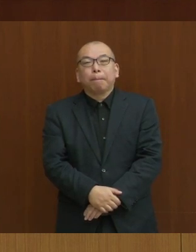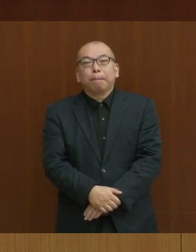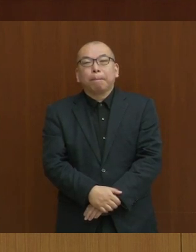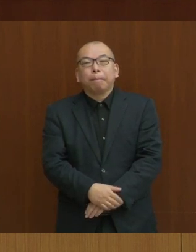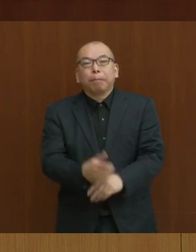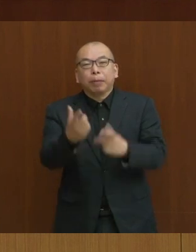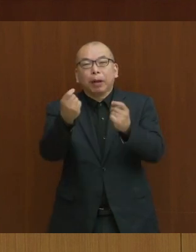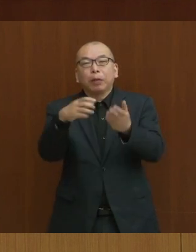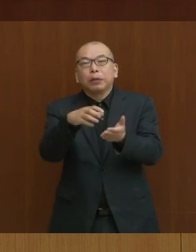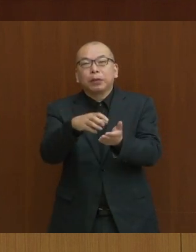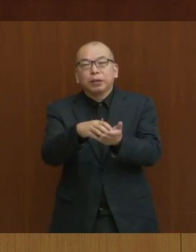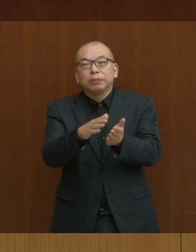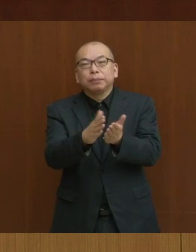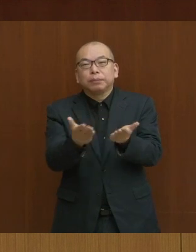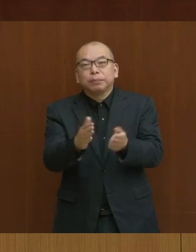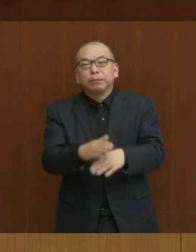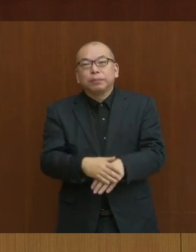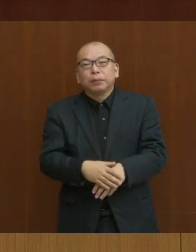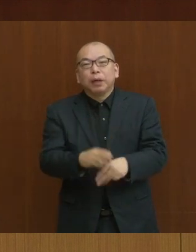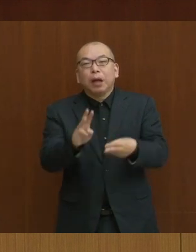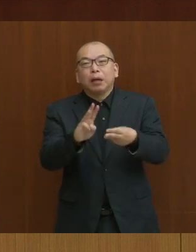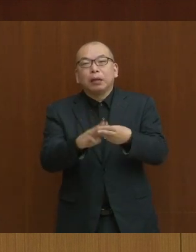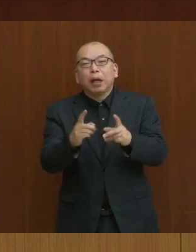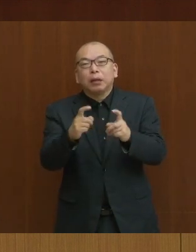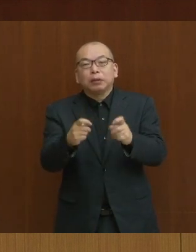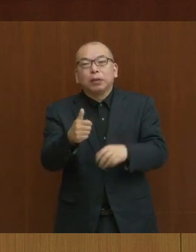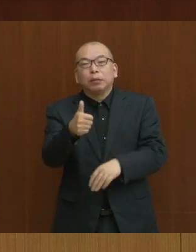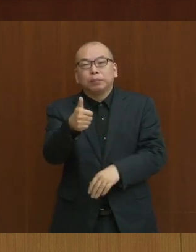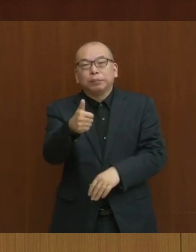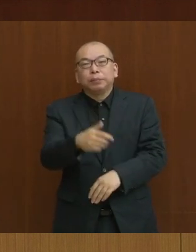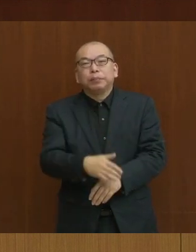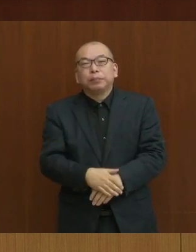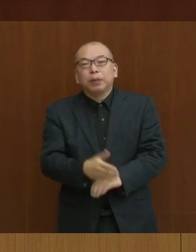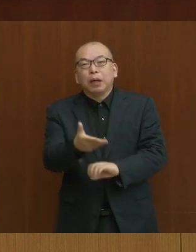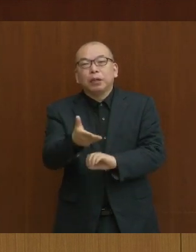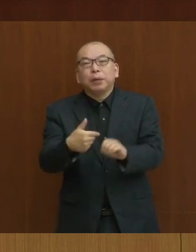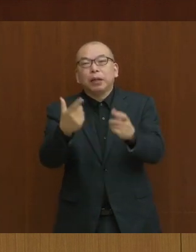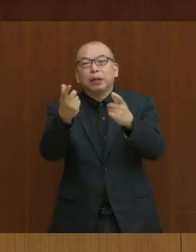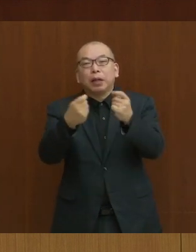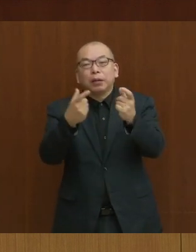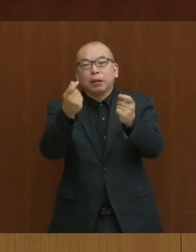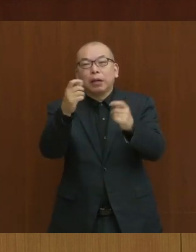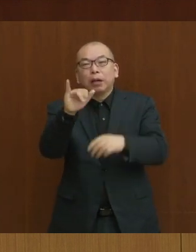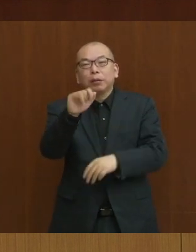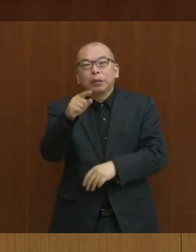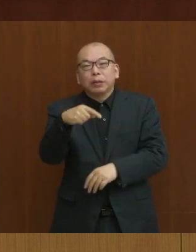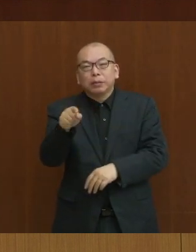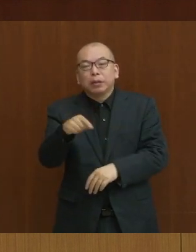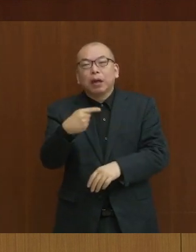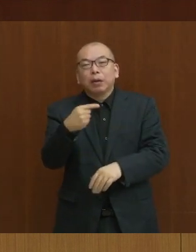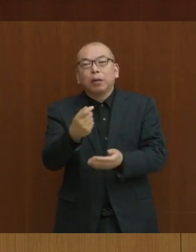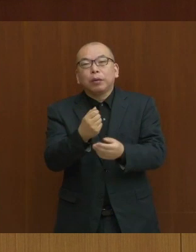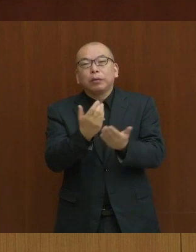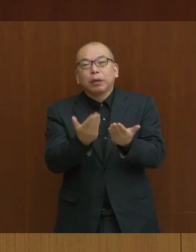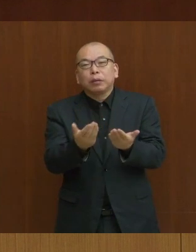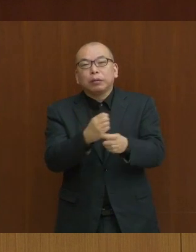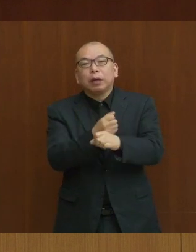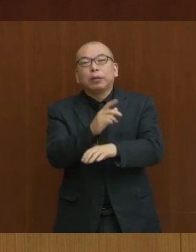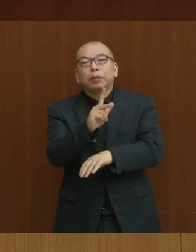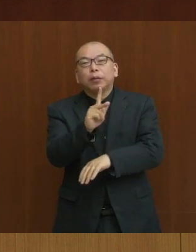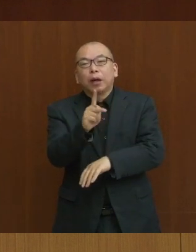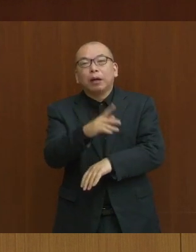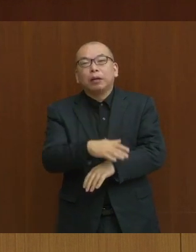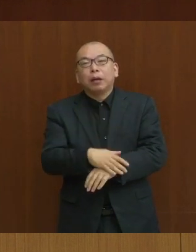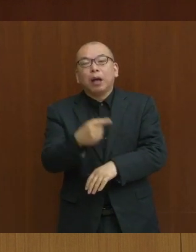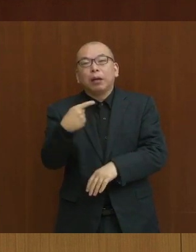学域田代良介、島根大学大学院教育学研究科